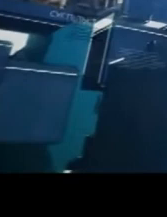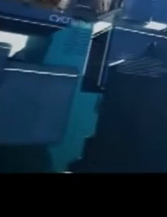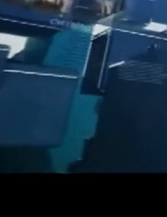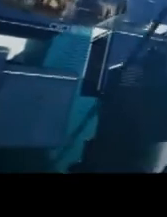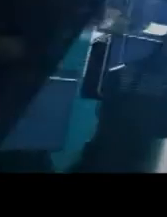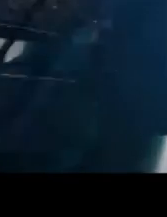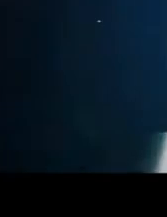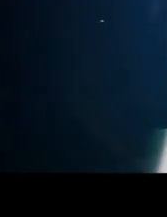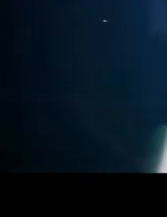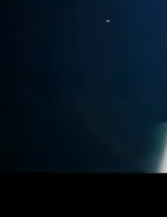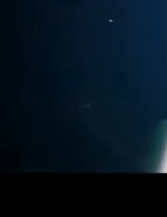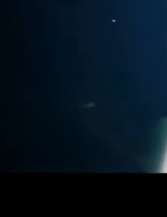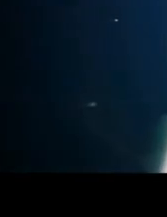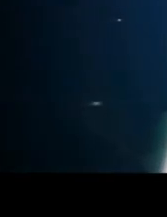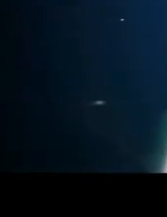Музика